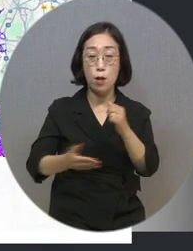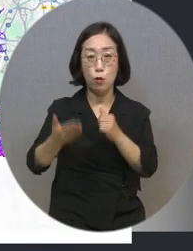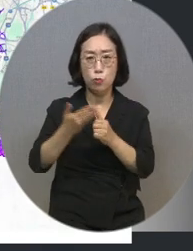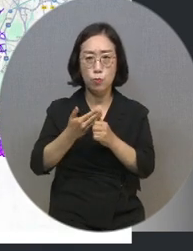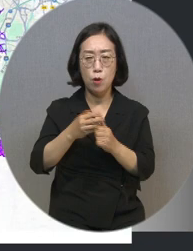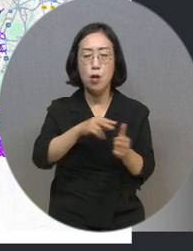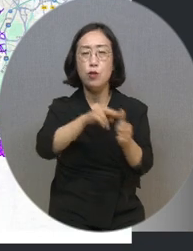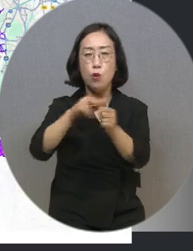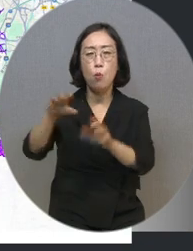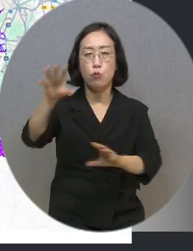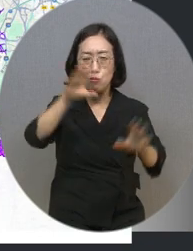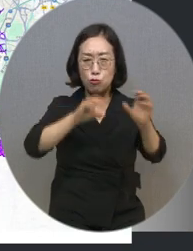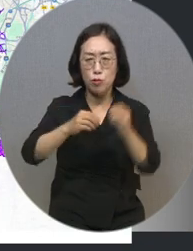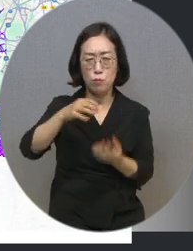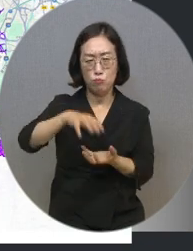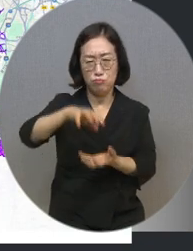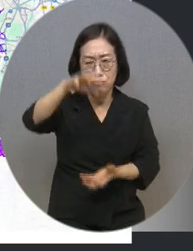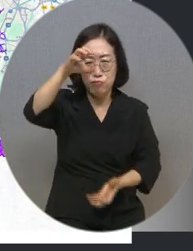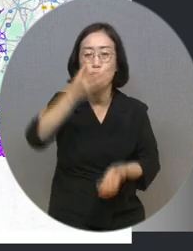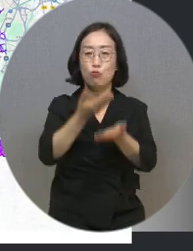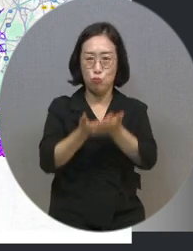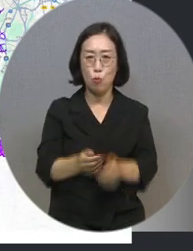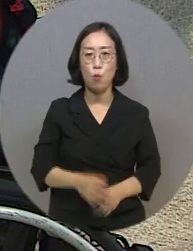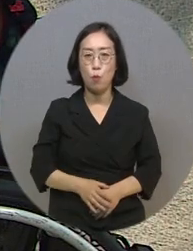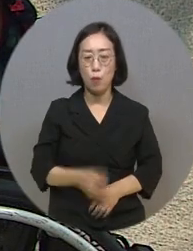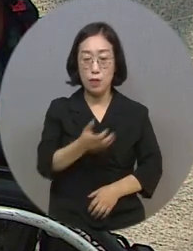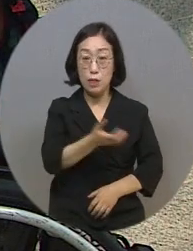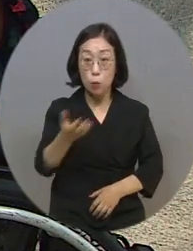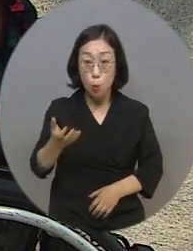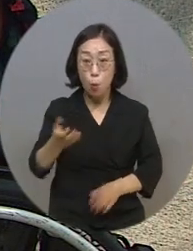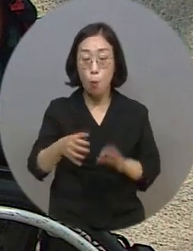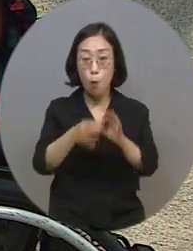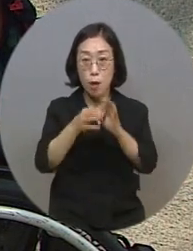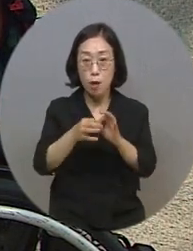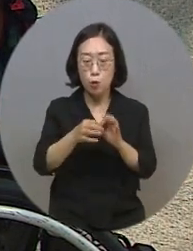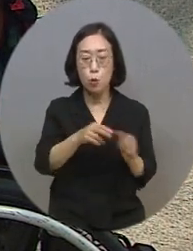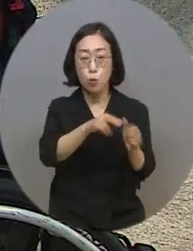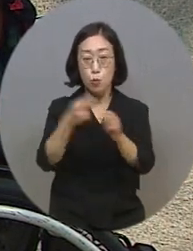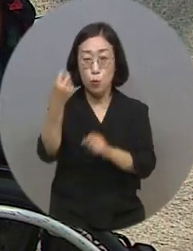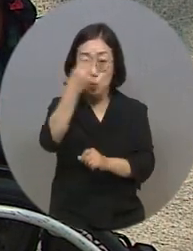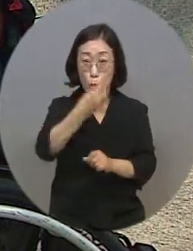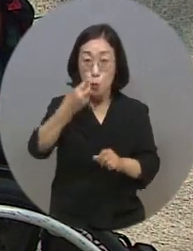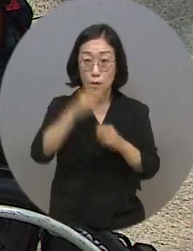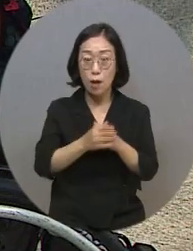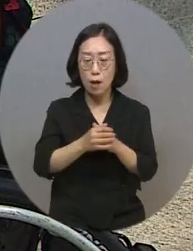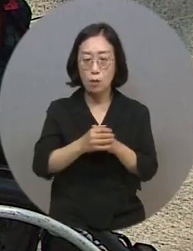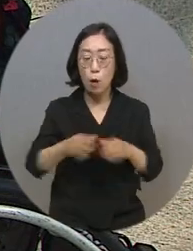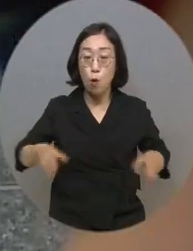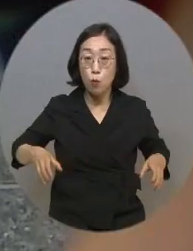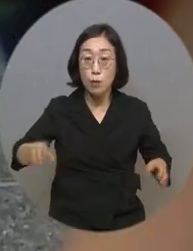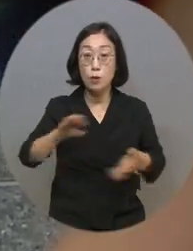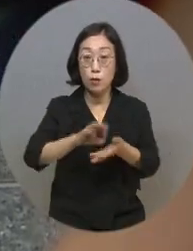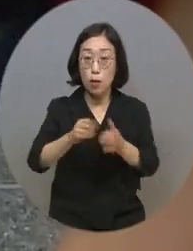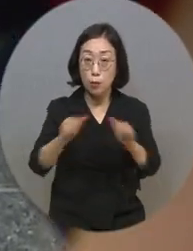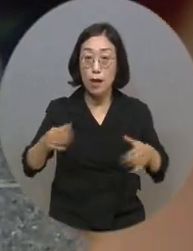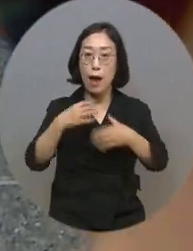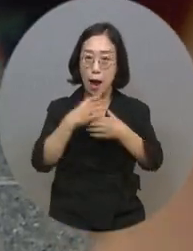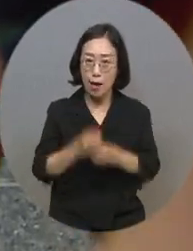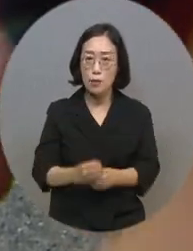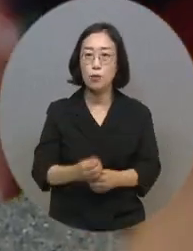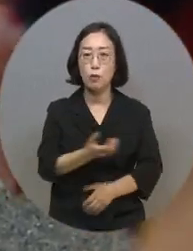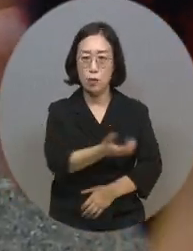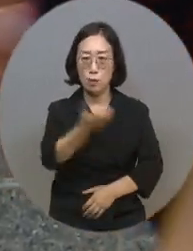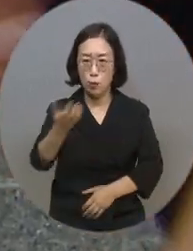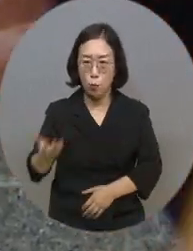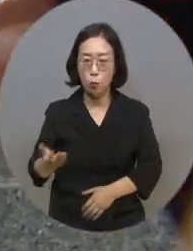수집이 중요합니다 이동정보 리서처 조사로 휠체어 사용자가 안전하고 자유로운 이동이